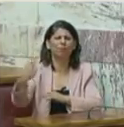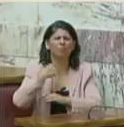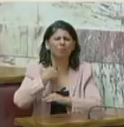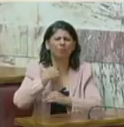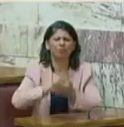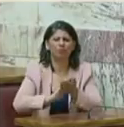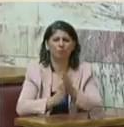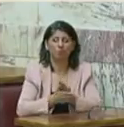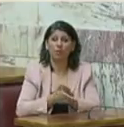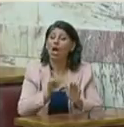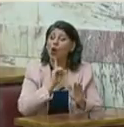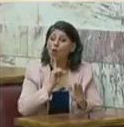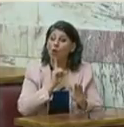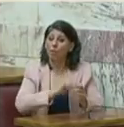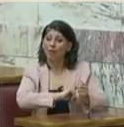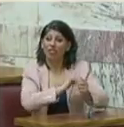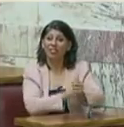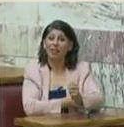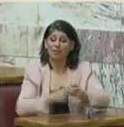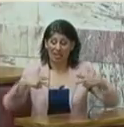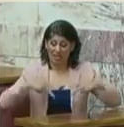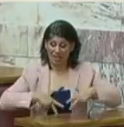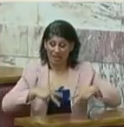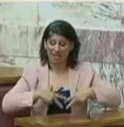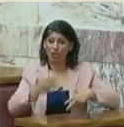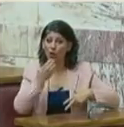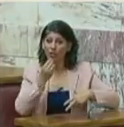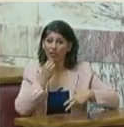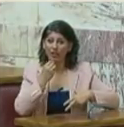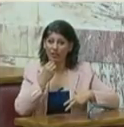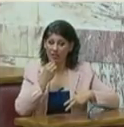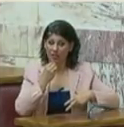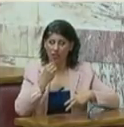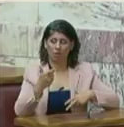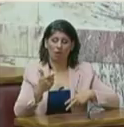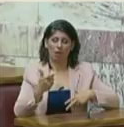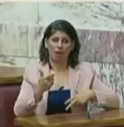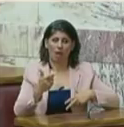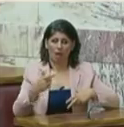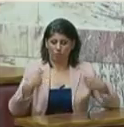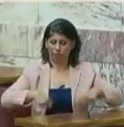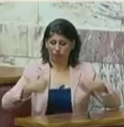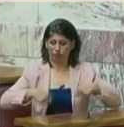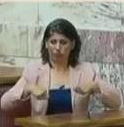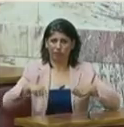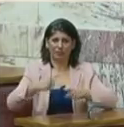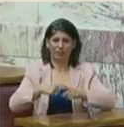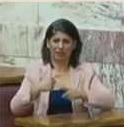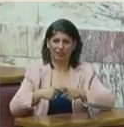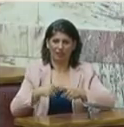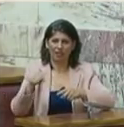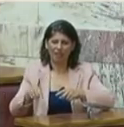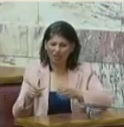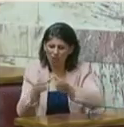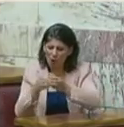άλλωστε και οι δυνάμεις της κρατικοδίαιτης οικονομικής ελίτ του τόπου και της παρασιτικής αστικής τάξης του